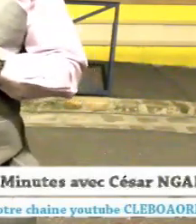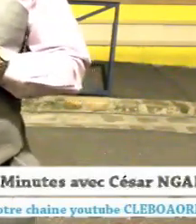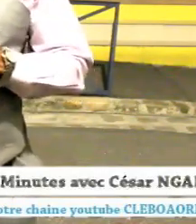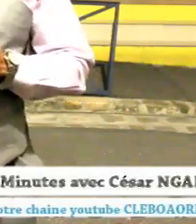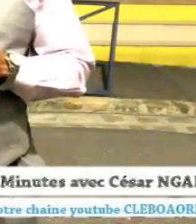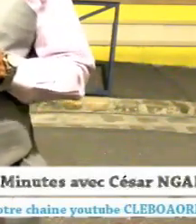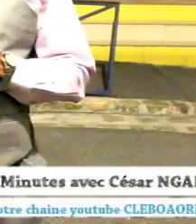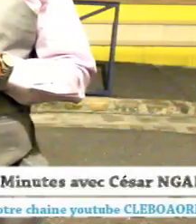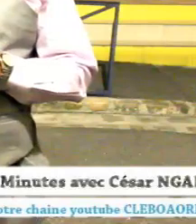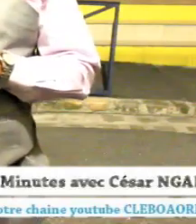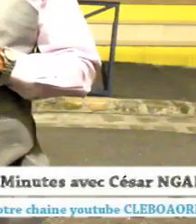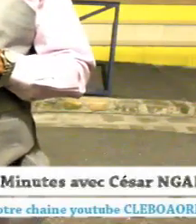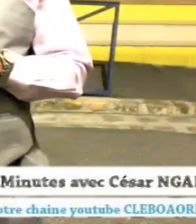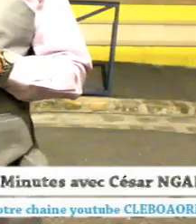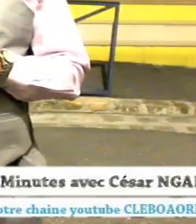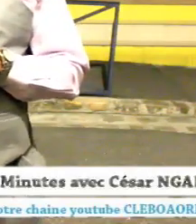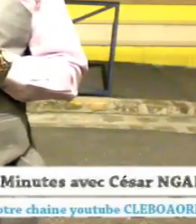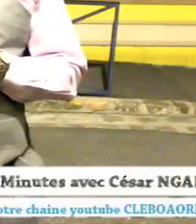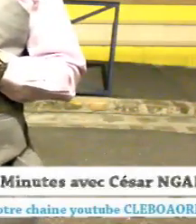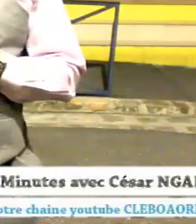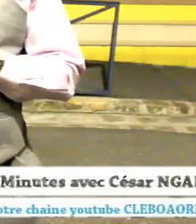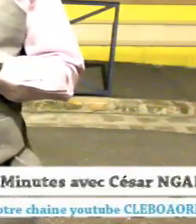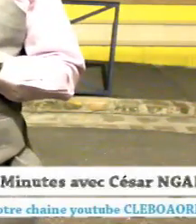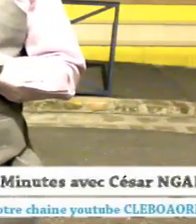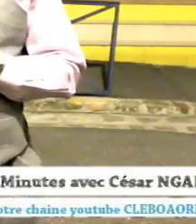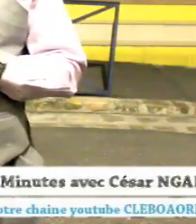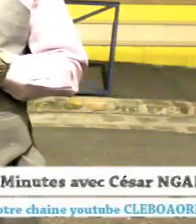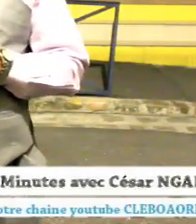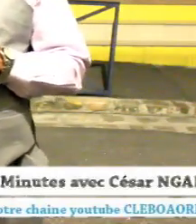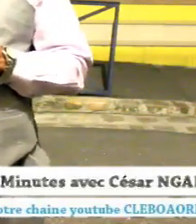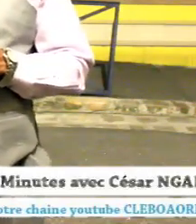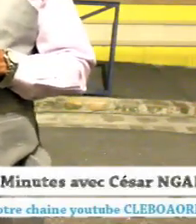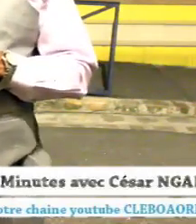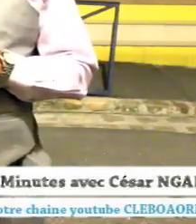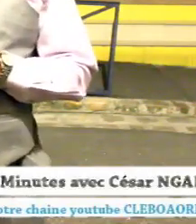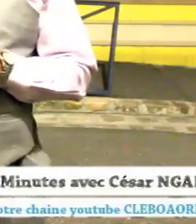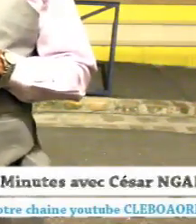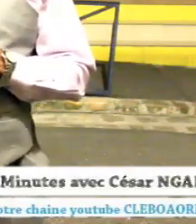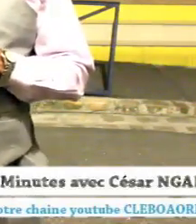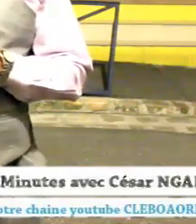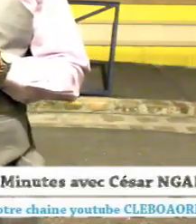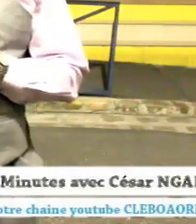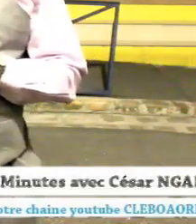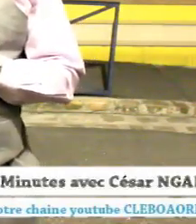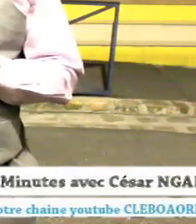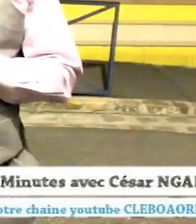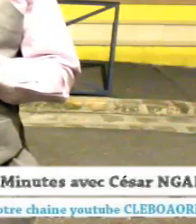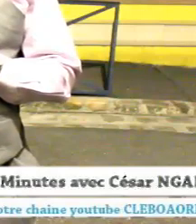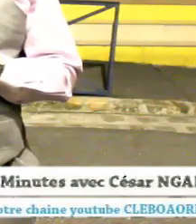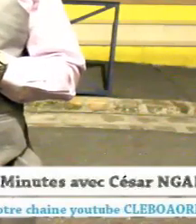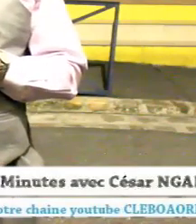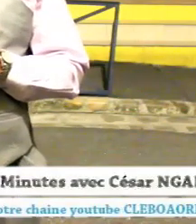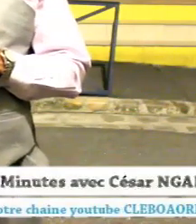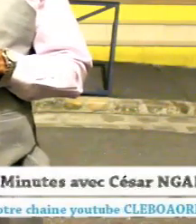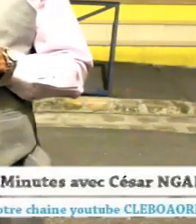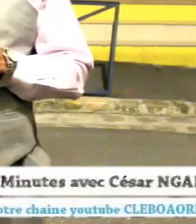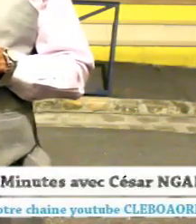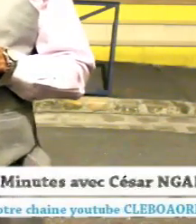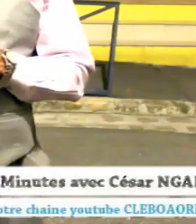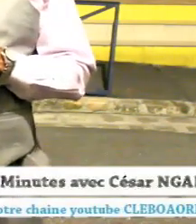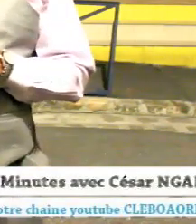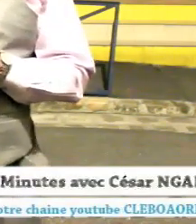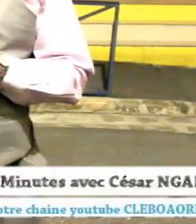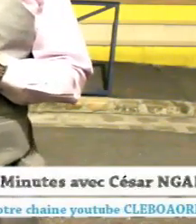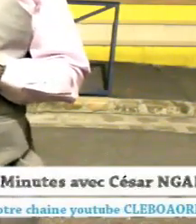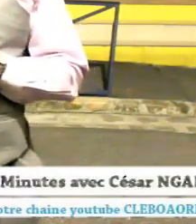tieli bino bo yoki bino moko ba combo donc o eleki kuna ezali jeté ezali batwa sika po bato bazalaki un